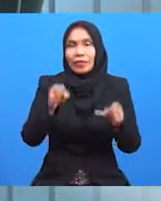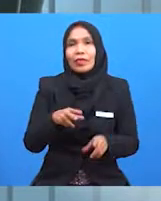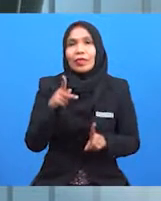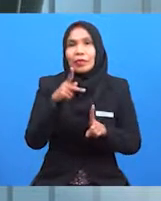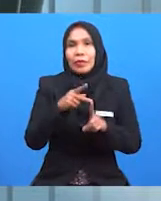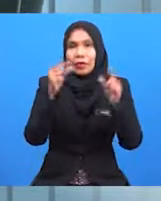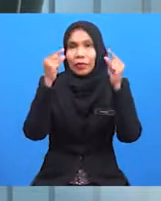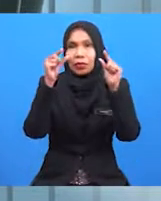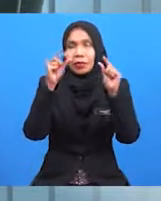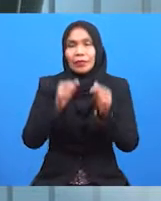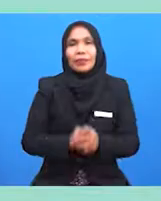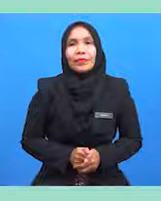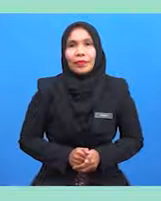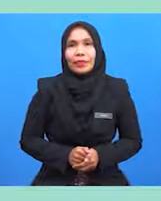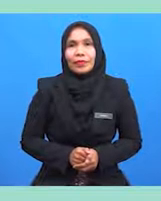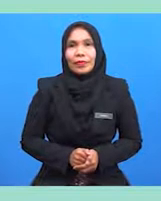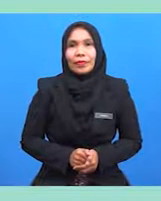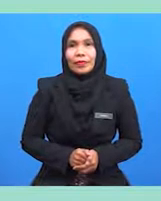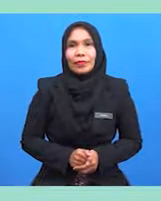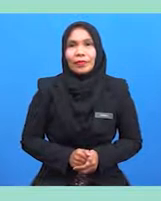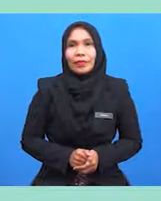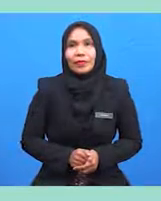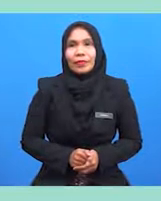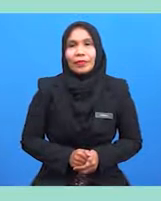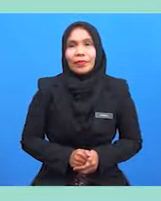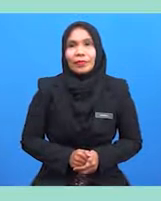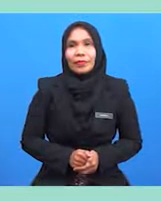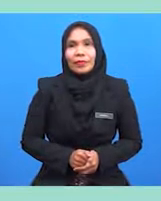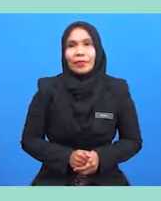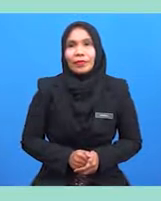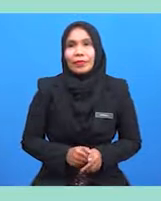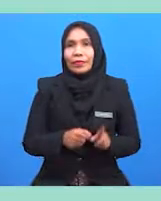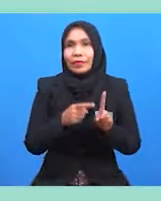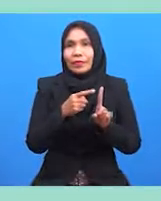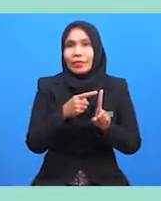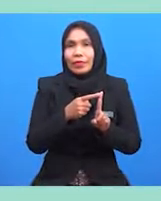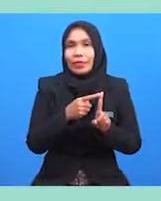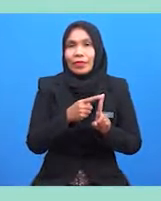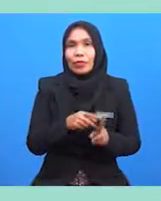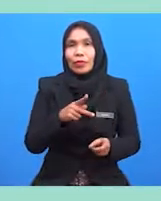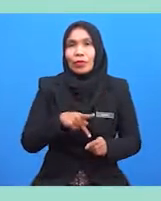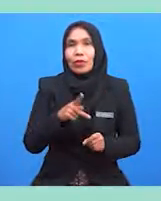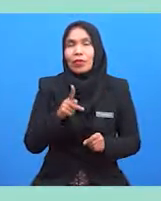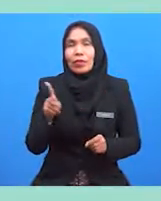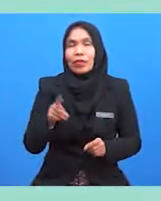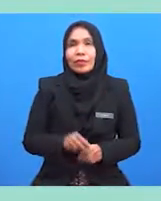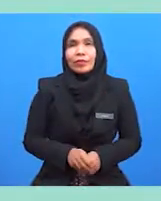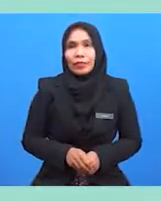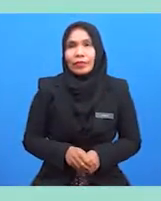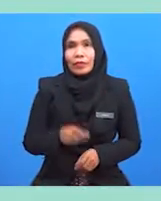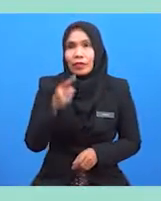sebagai tugasan tambahan. Fungsi Bank Pusat yang pertama adalah mengeluarkan mata wang